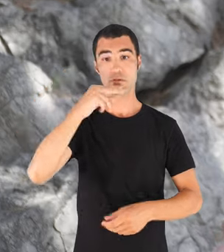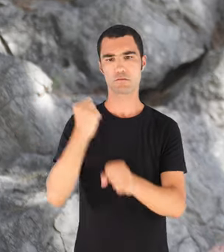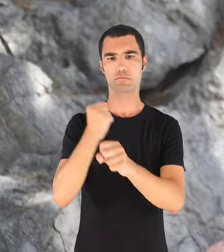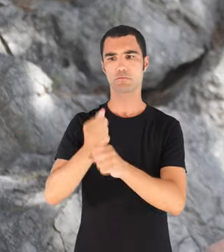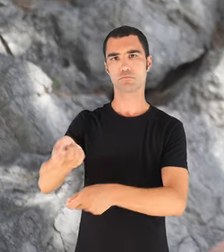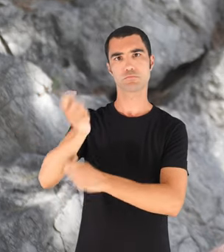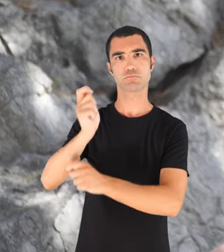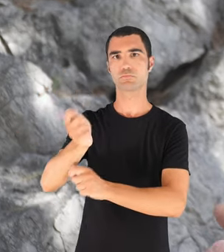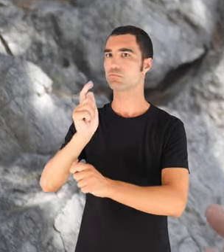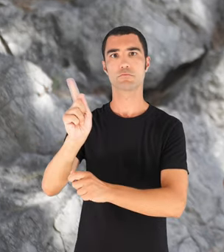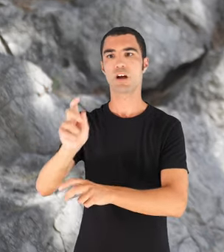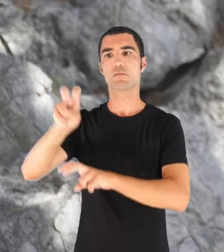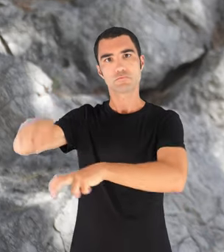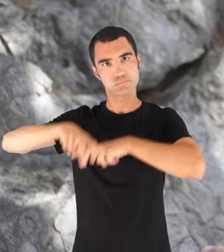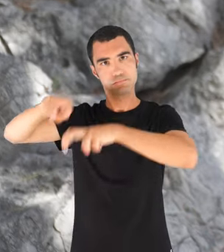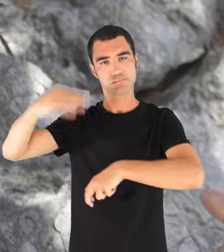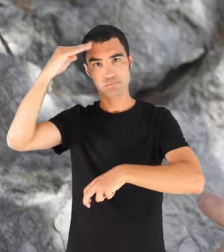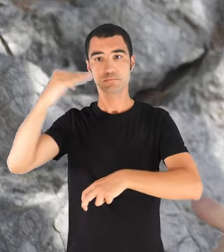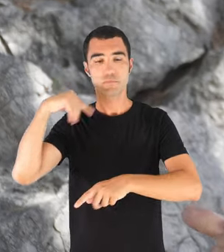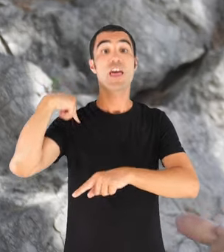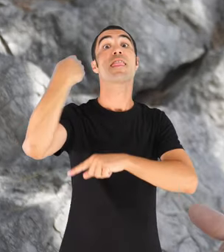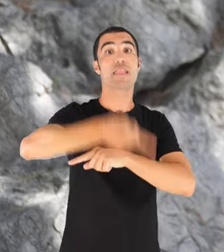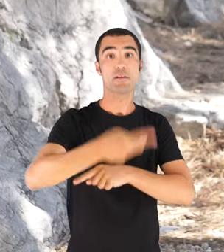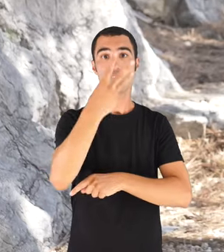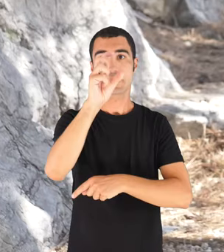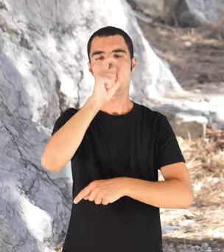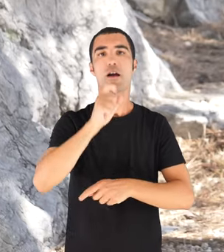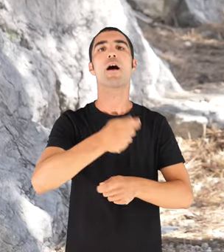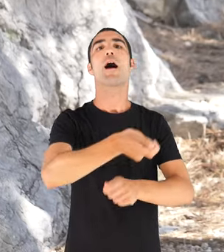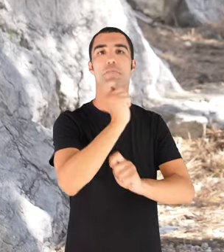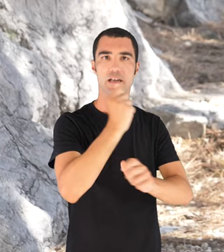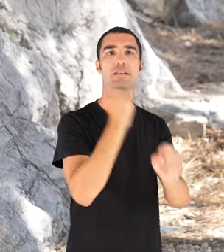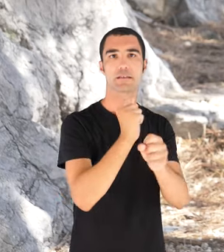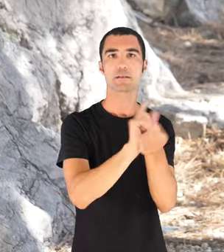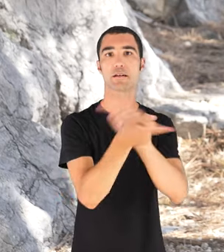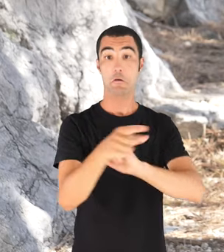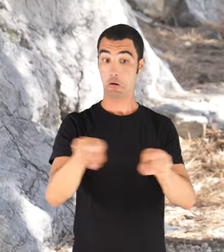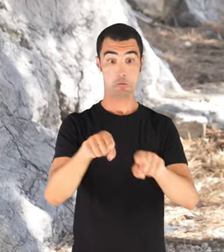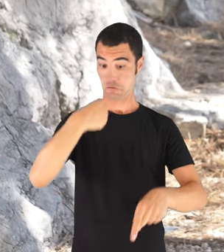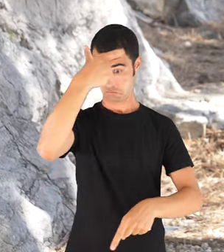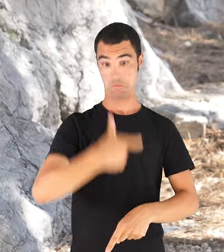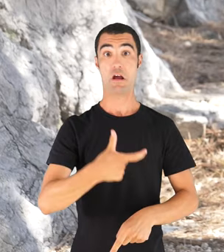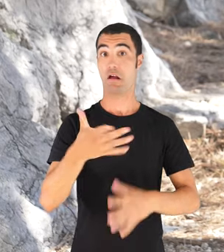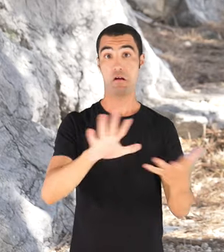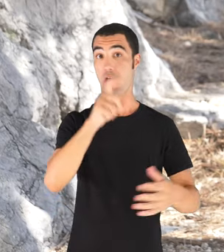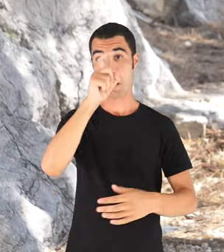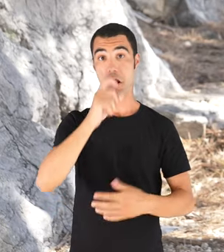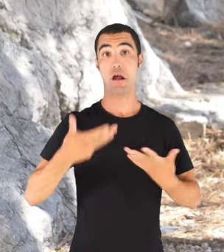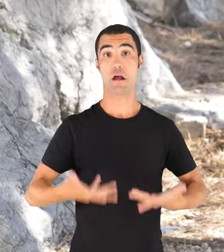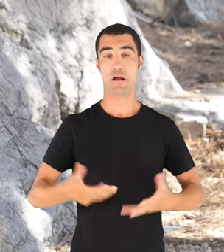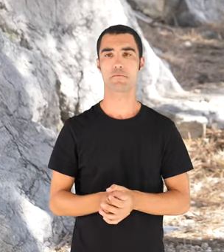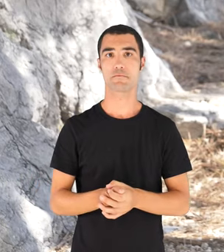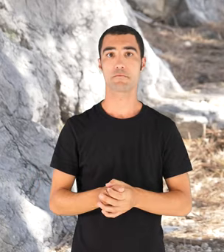pare era agricultor i va començar a pescar en 30 anys, o sigui, l'edat que quasi tenc jo ara.